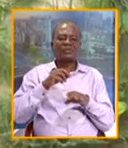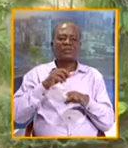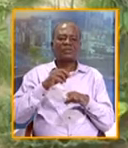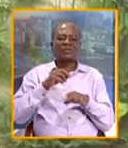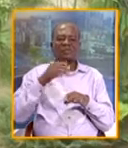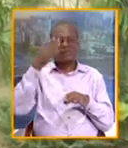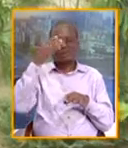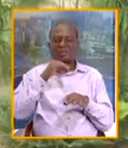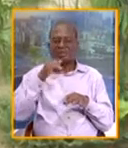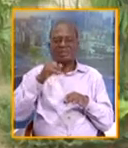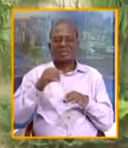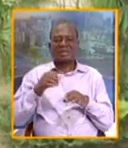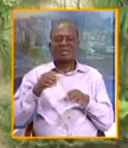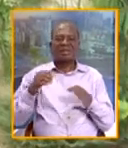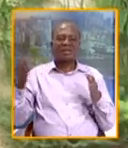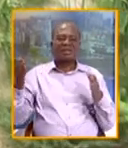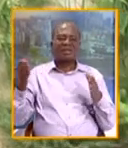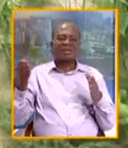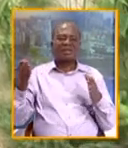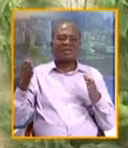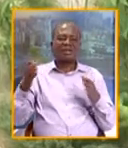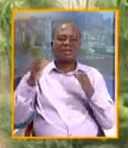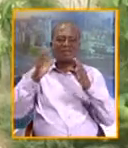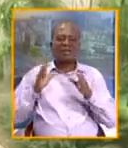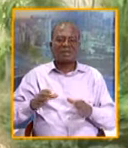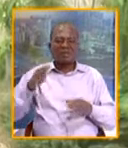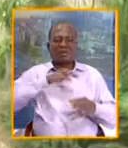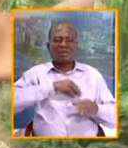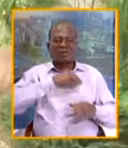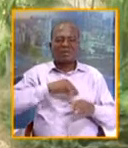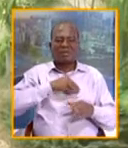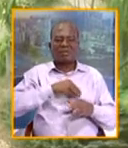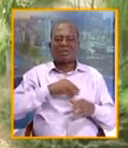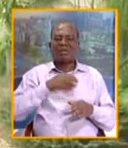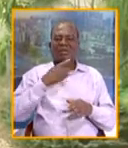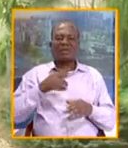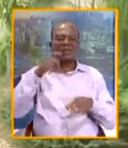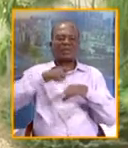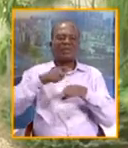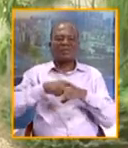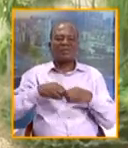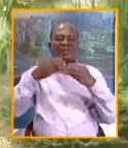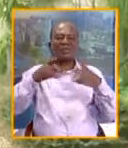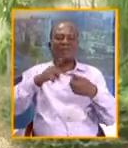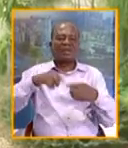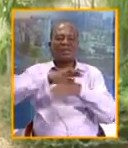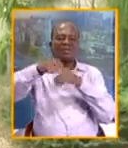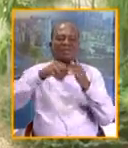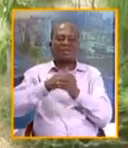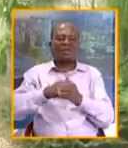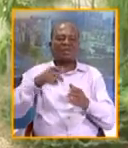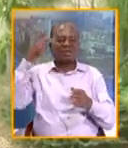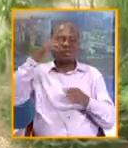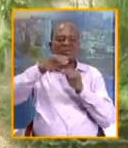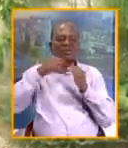et morale dans les établissements quel est le volume horaire qui a accordé à tout ça voilà je pense que surtout